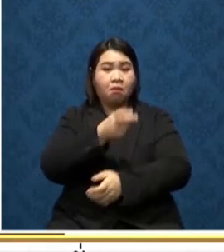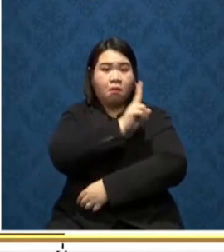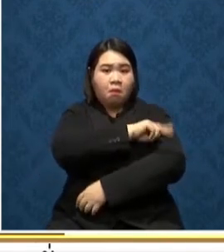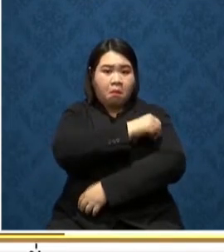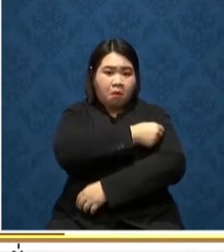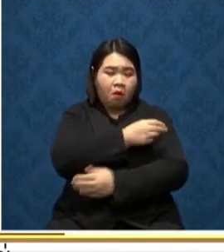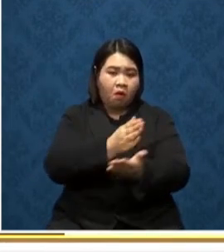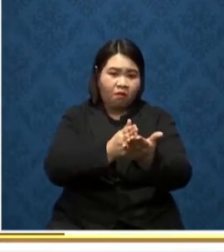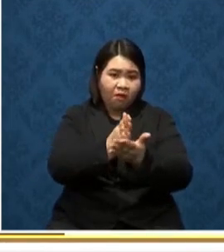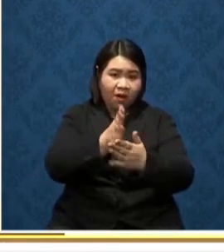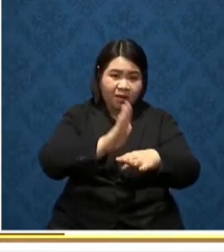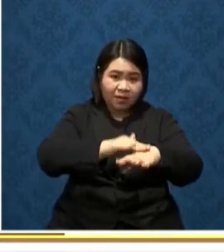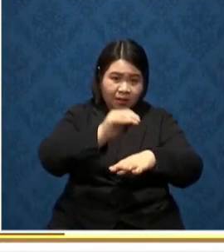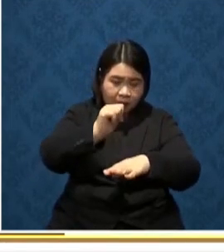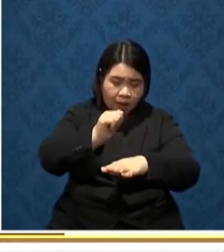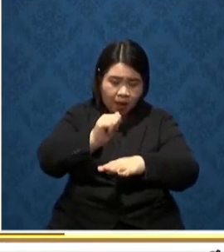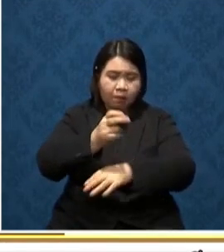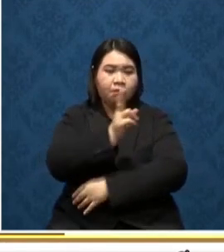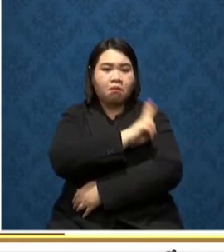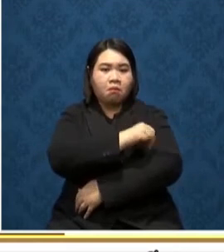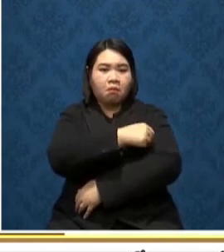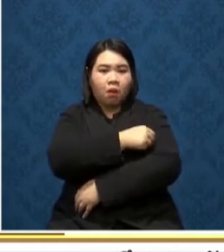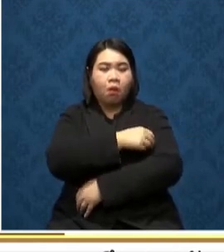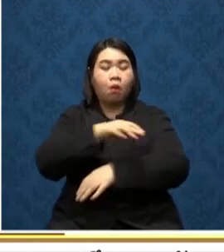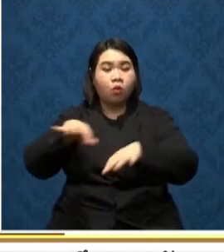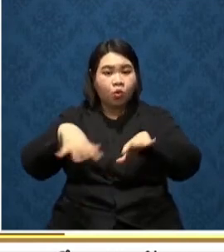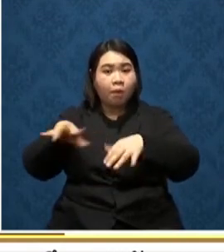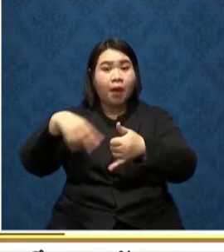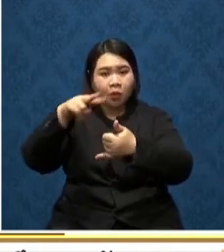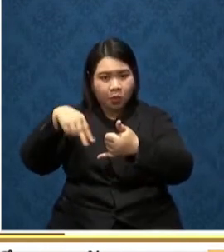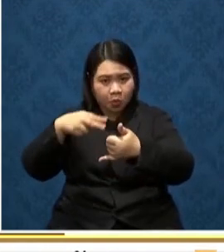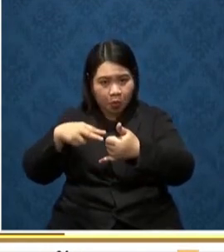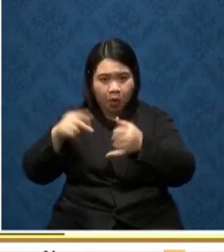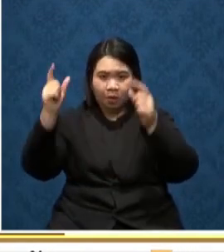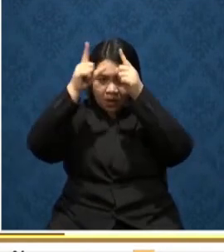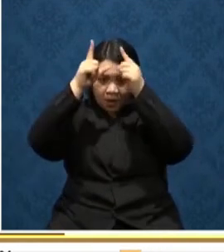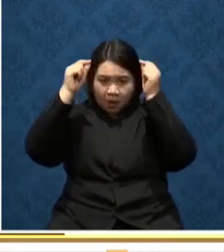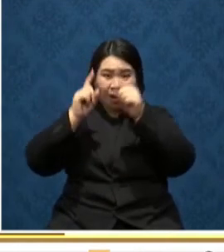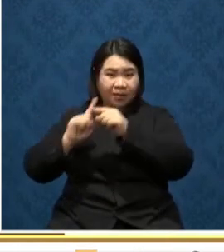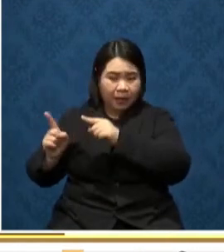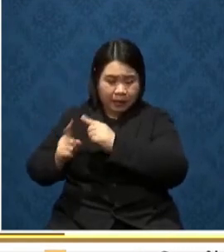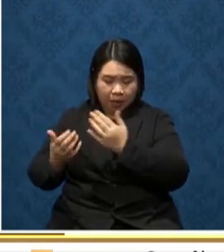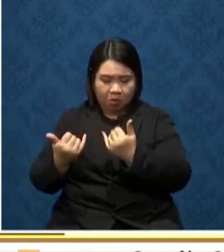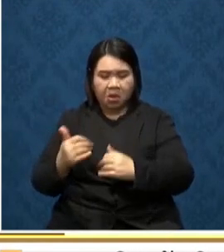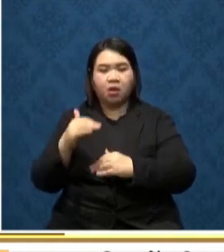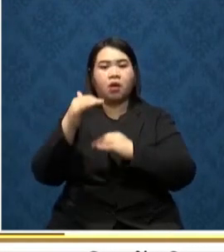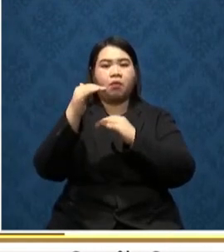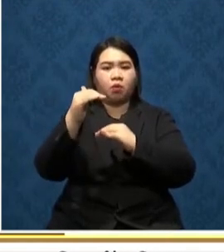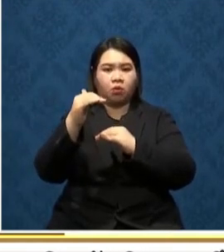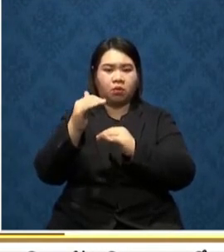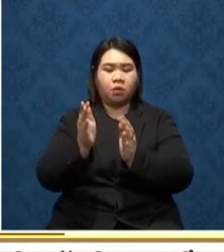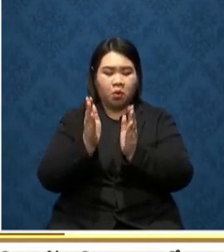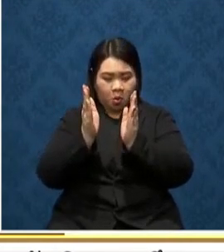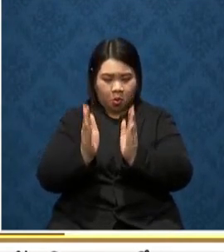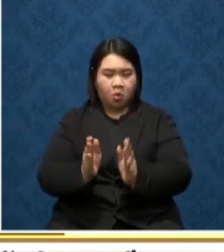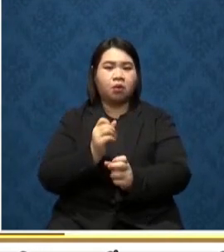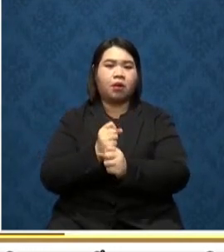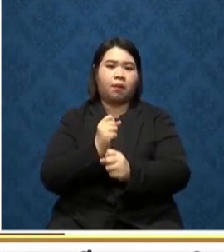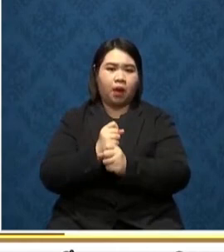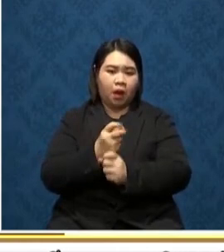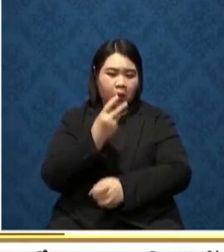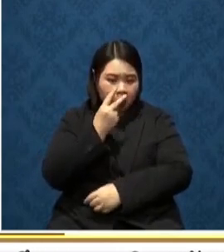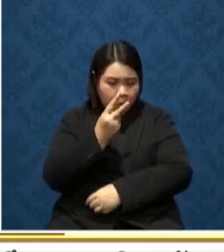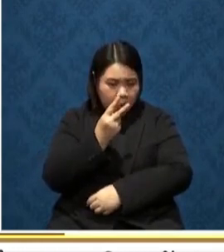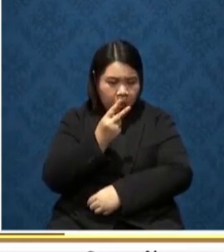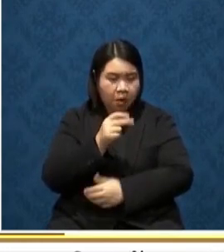ะทางหมอทั่วไป พยาบาเจ้หน้าที่ซึ่งมมกรอบ FTE ที่จะต้องวางกำหนดเพื่ให้มีคาม